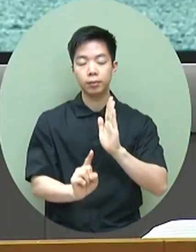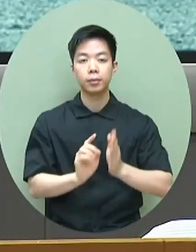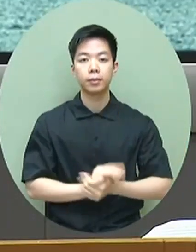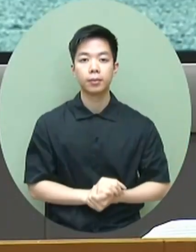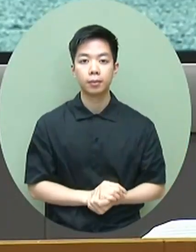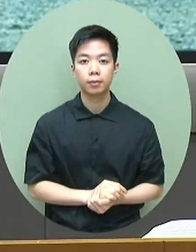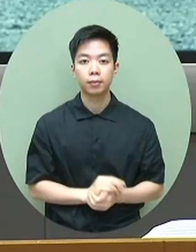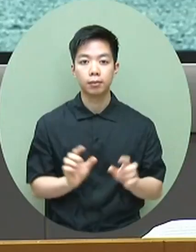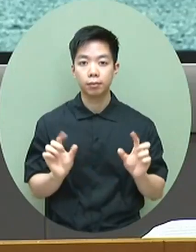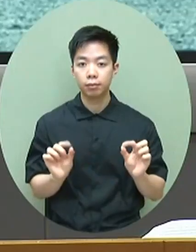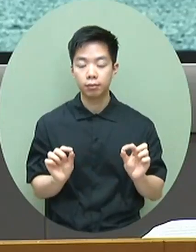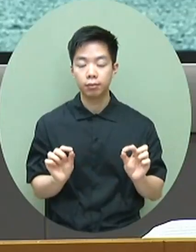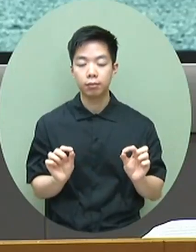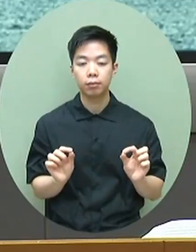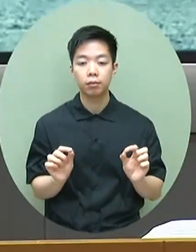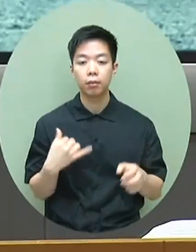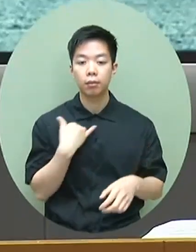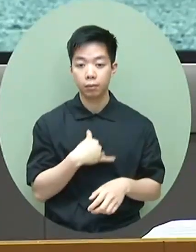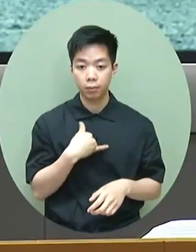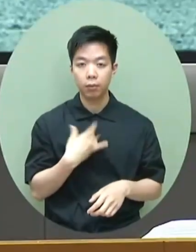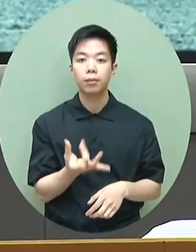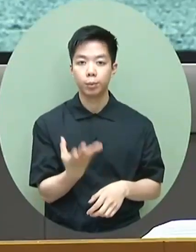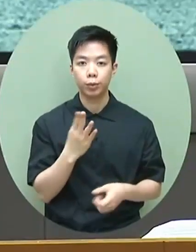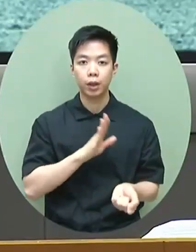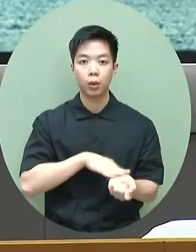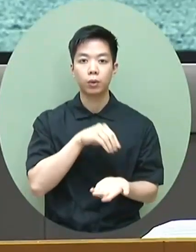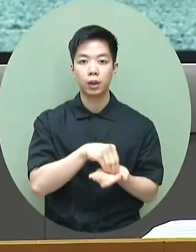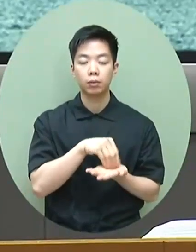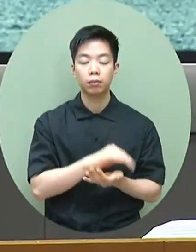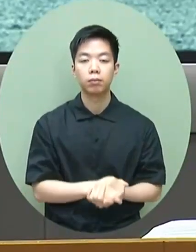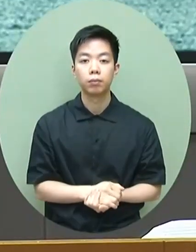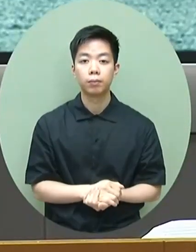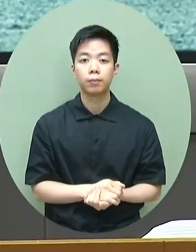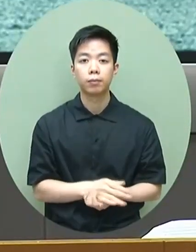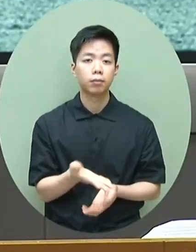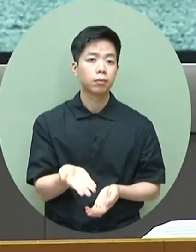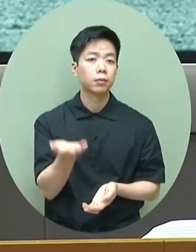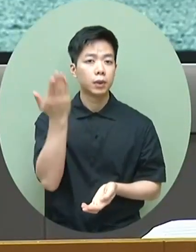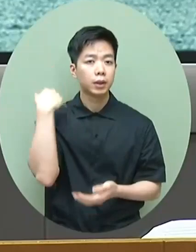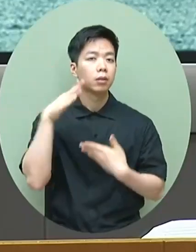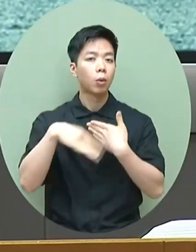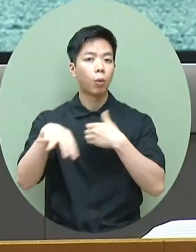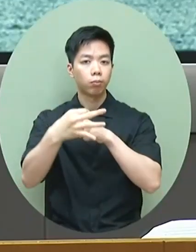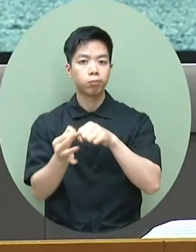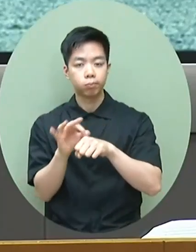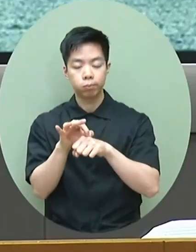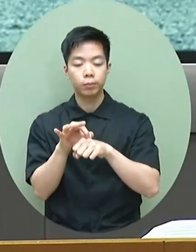個本地嘅個案啦，因為佢之前喺外地咧都試過係已經係檢測陽性嘅